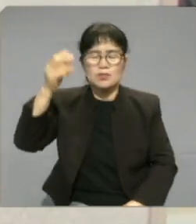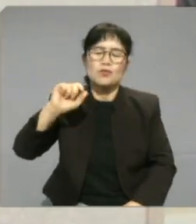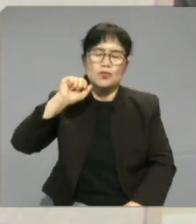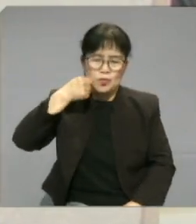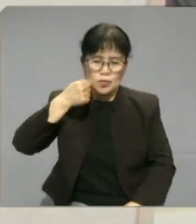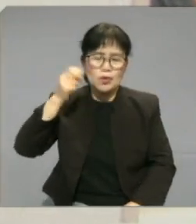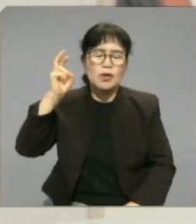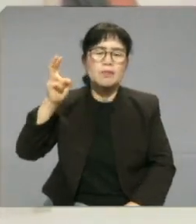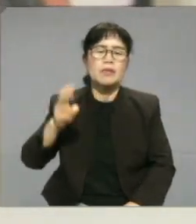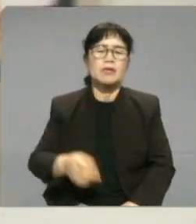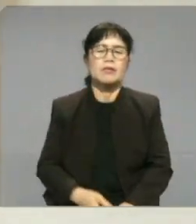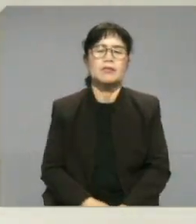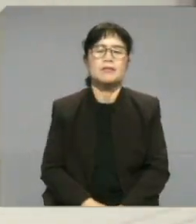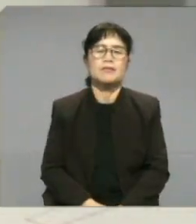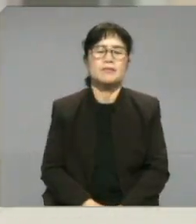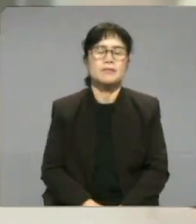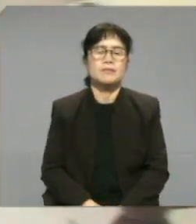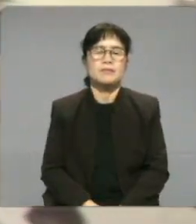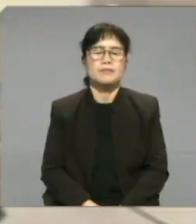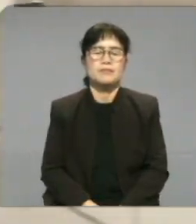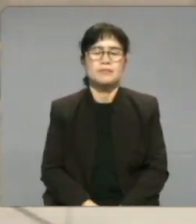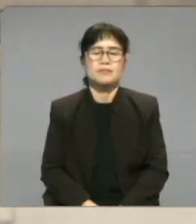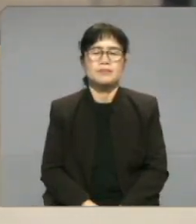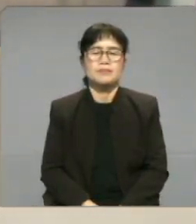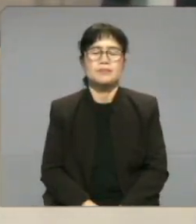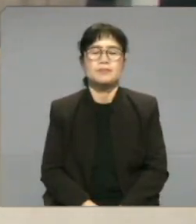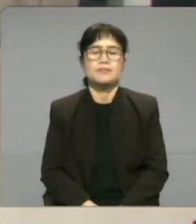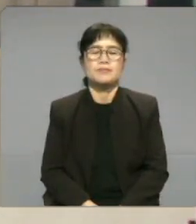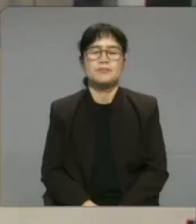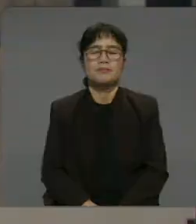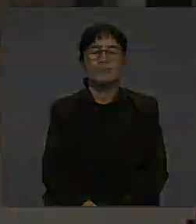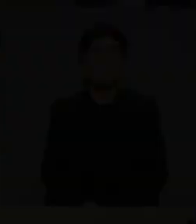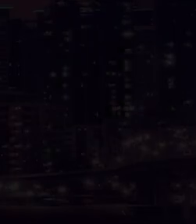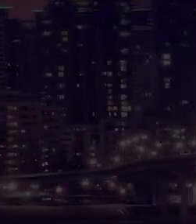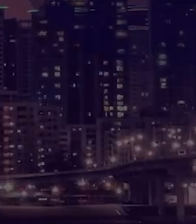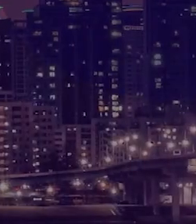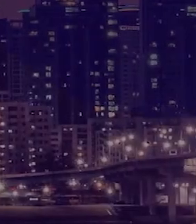것으로 보입니다 OBS 뉴스 성훈입니다